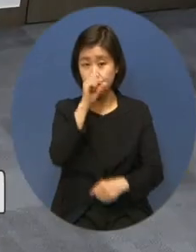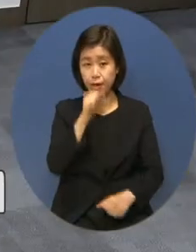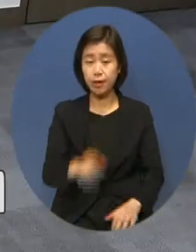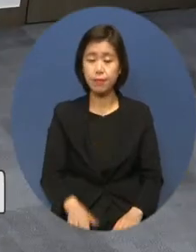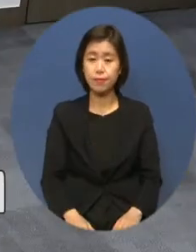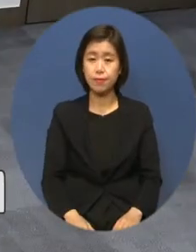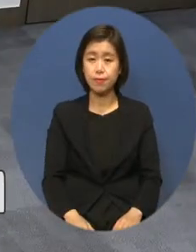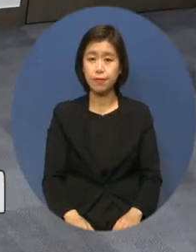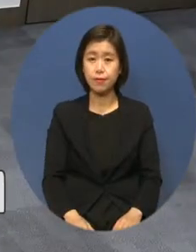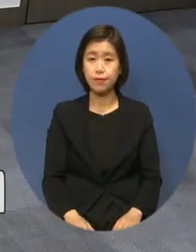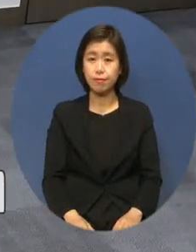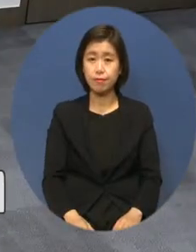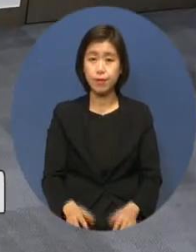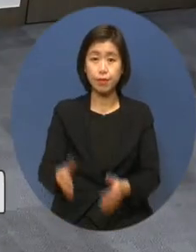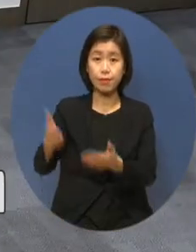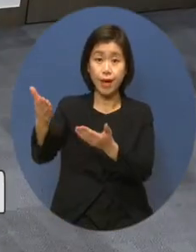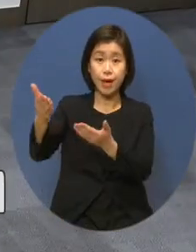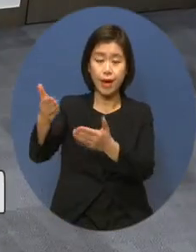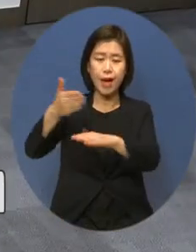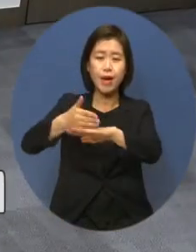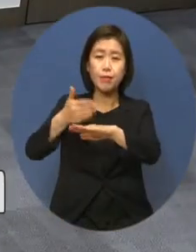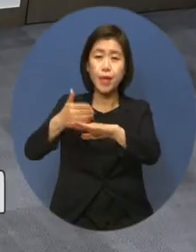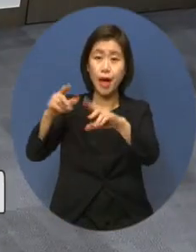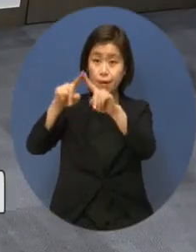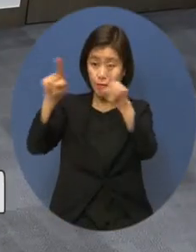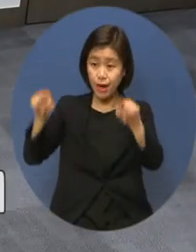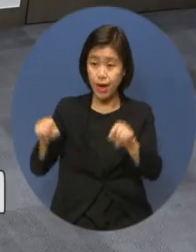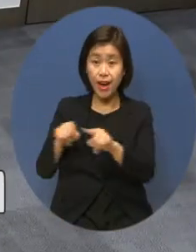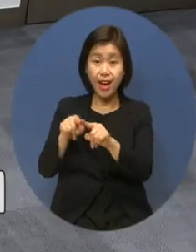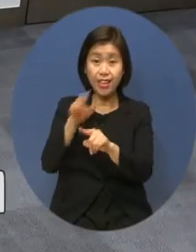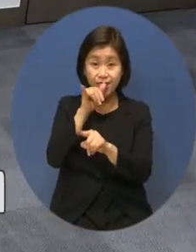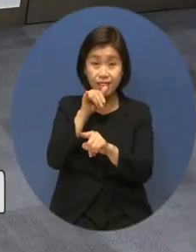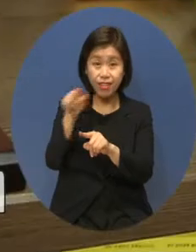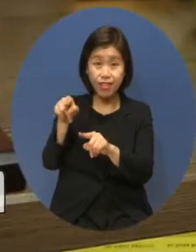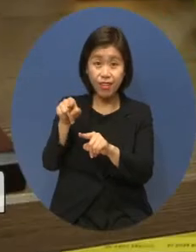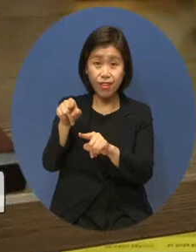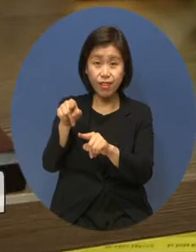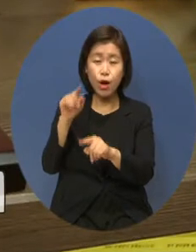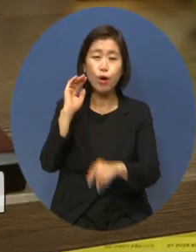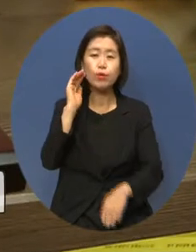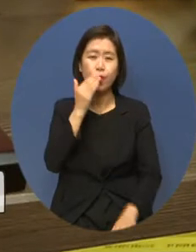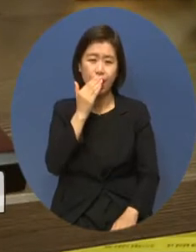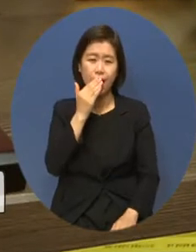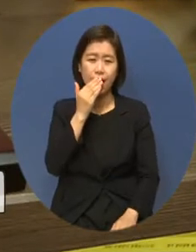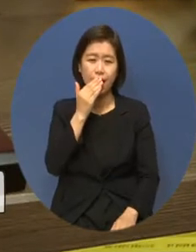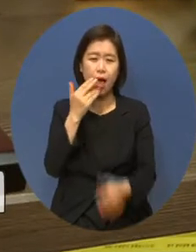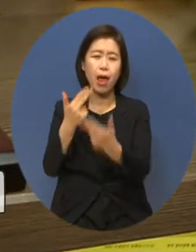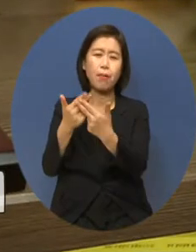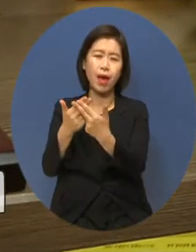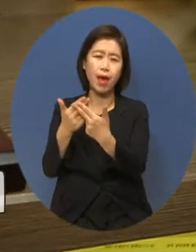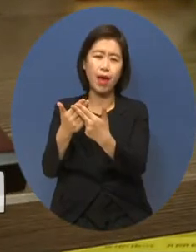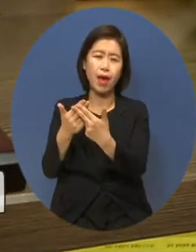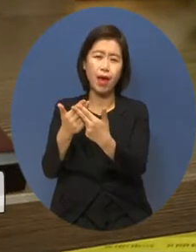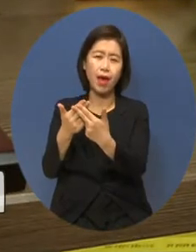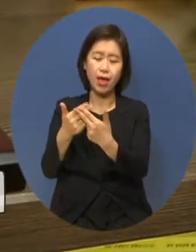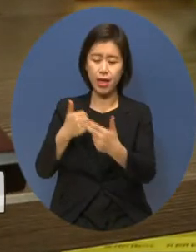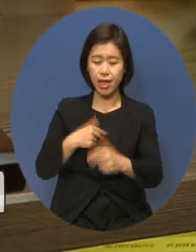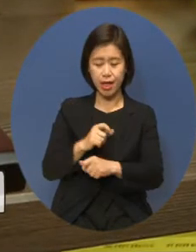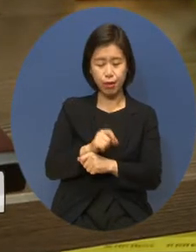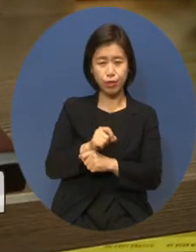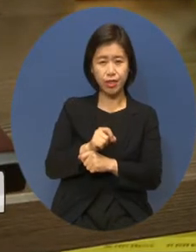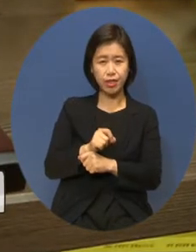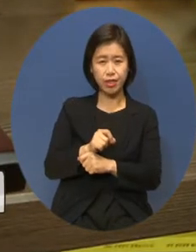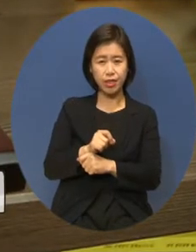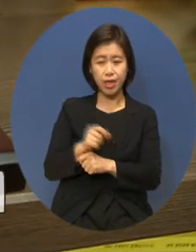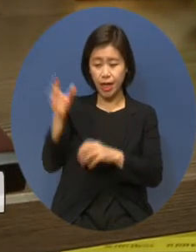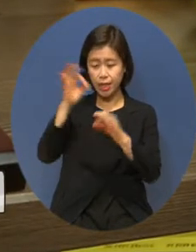그 저희 이 앞에 있는 감사패도 사실 이 농아인협회에서 직접 저희 의원실을 찾아오셔서 제 사진을 또